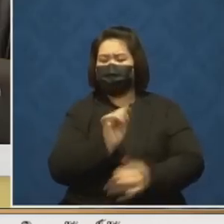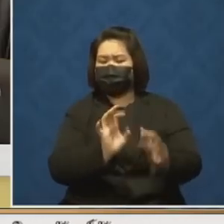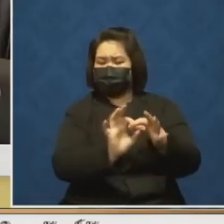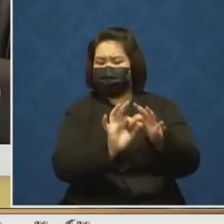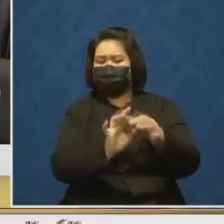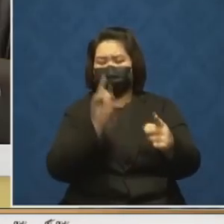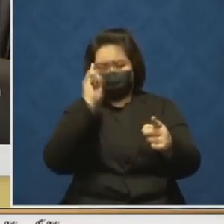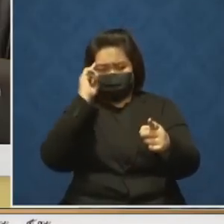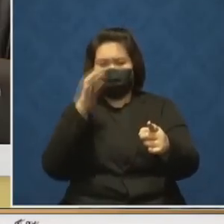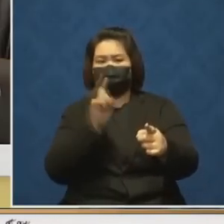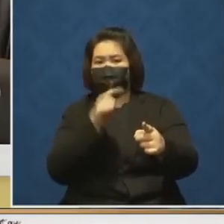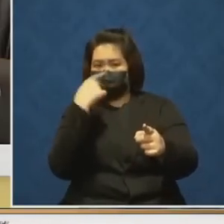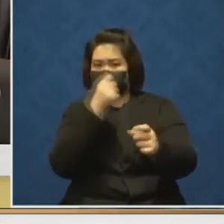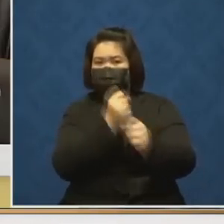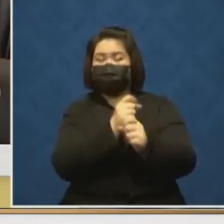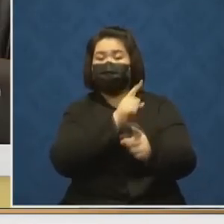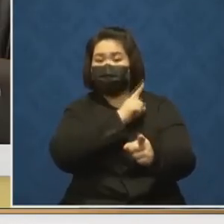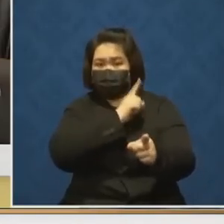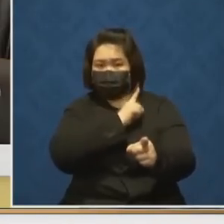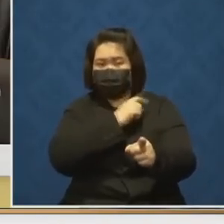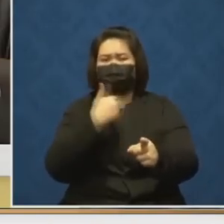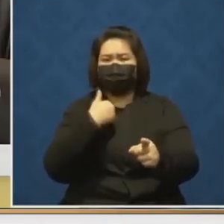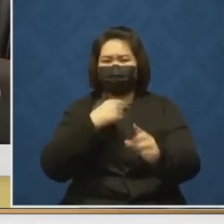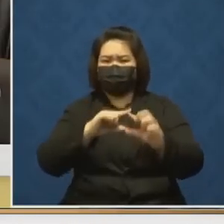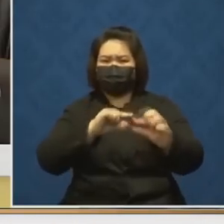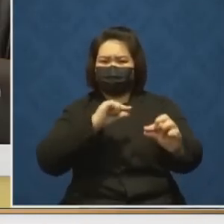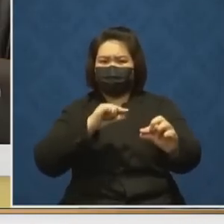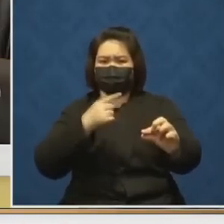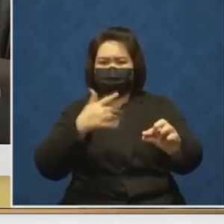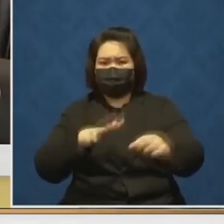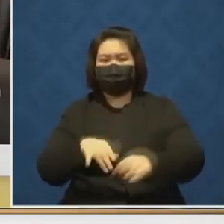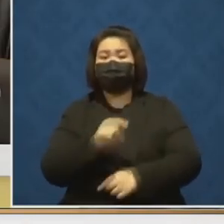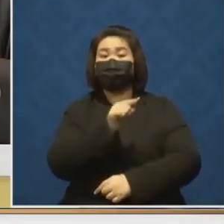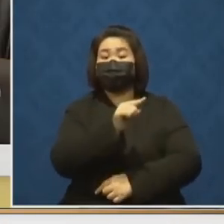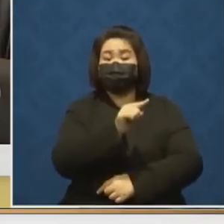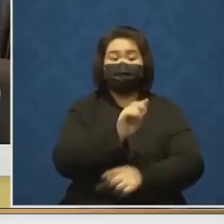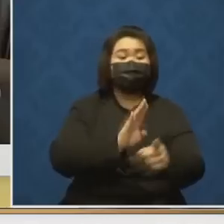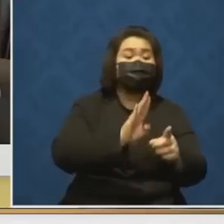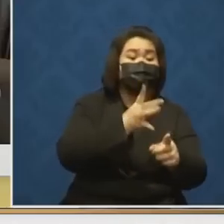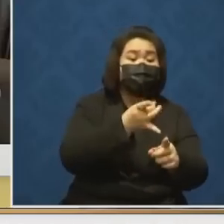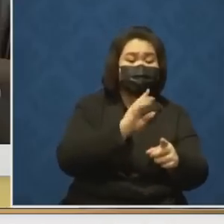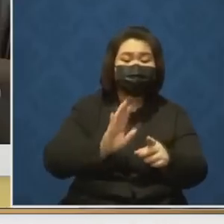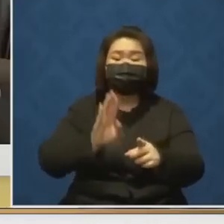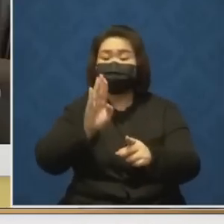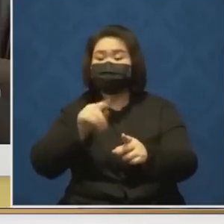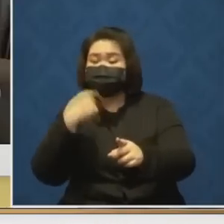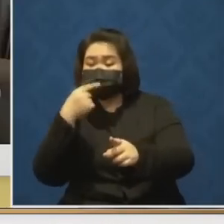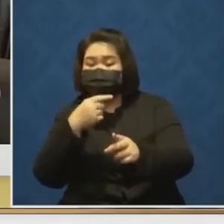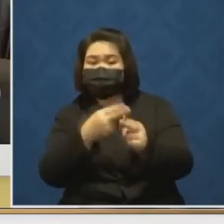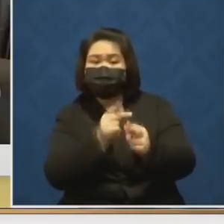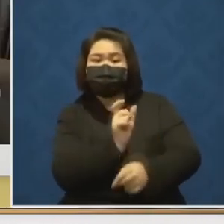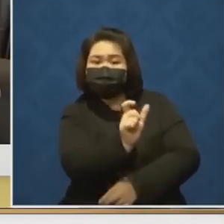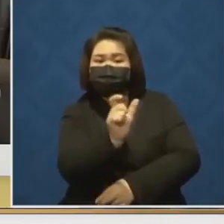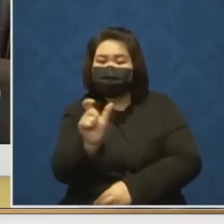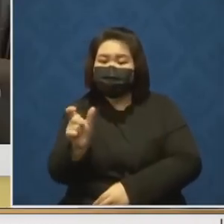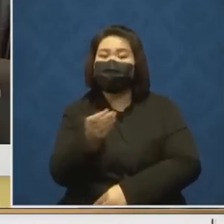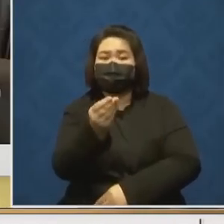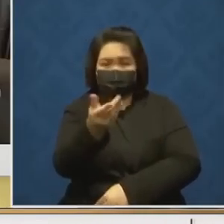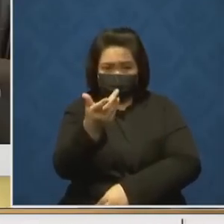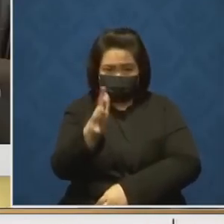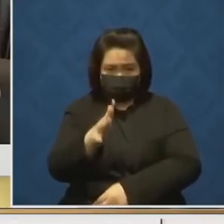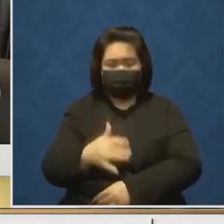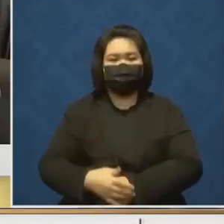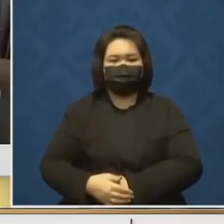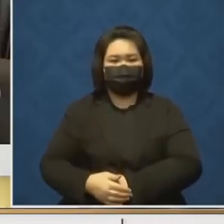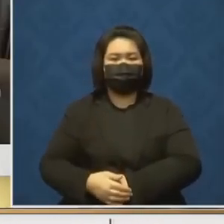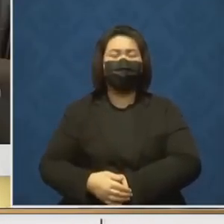อนร่วงหน้าเรีบร้อยแล้วแล้เขาแ่งกัร่งหน้าค่ะว่างานนี้จะเป็ของใคร งานนั้นจะเป็นของใครนอกจากนั้นก็จะมีการจ